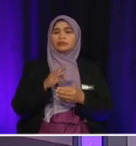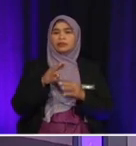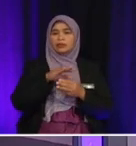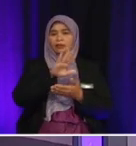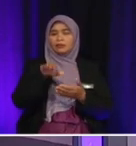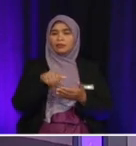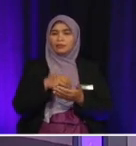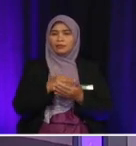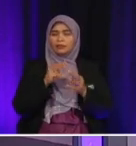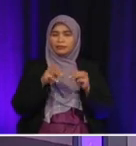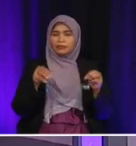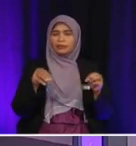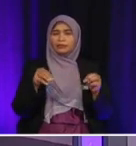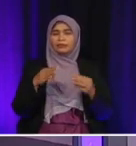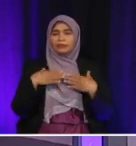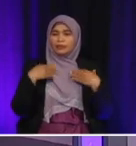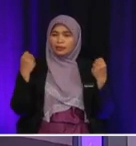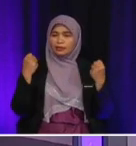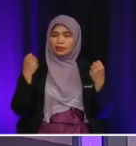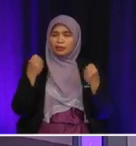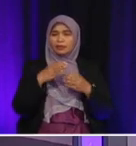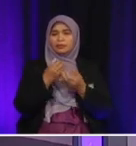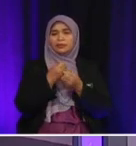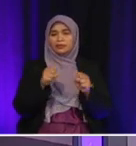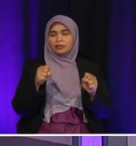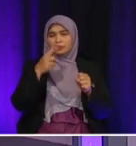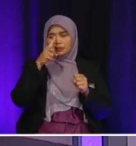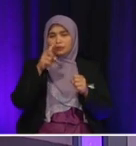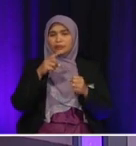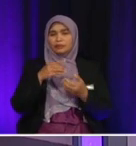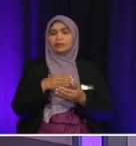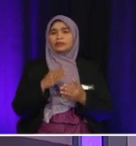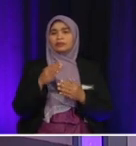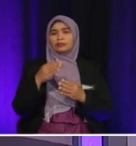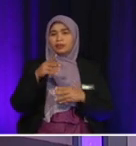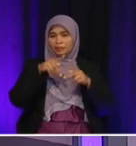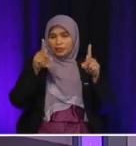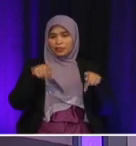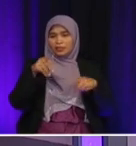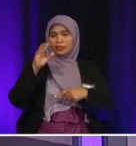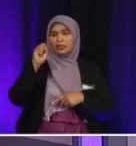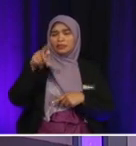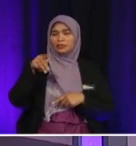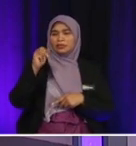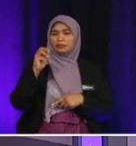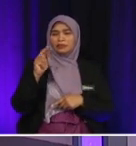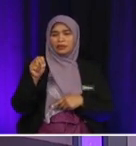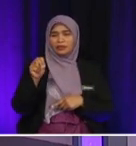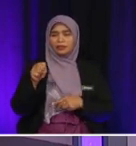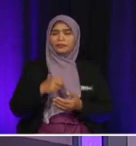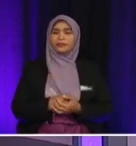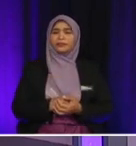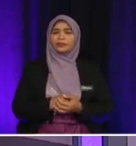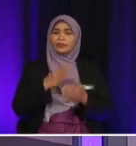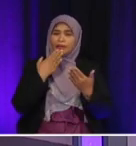anda berada dalam keadaan sihat walafiat dan bersedia untuk menghadapi peperiksaan yang bakal menjelang Ya baiklah